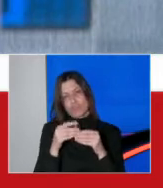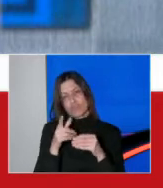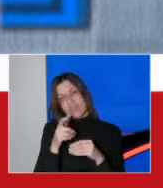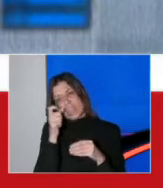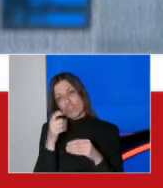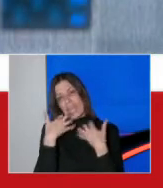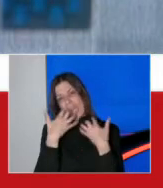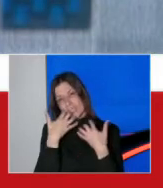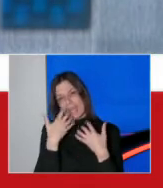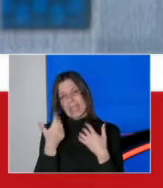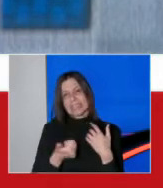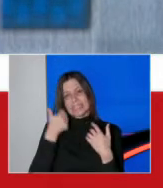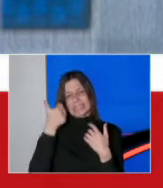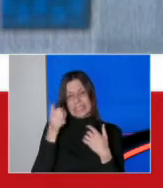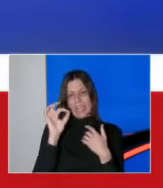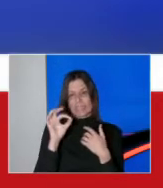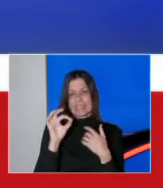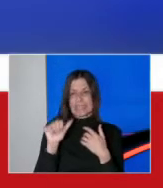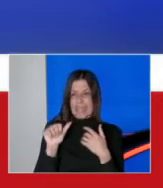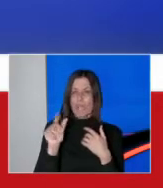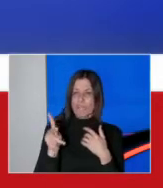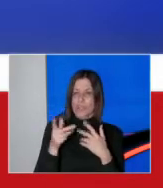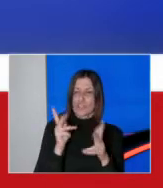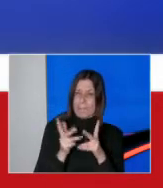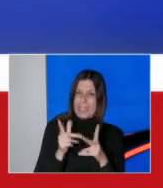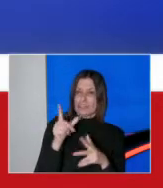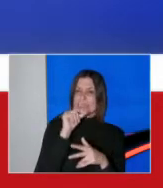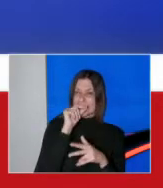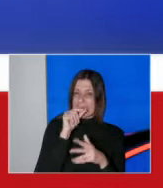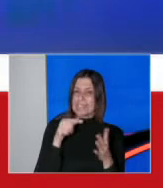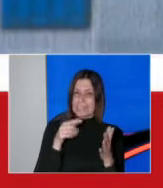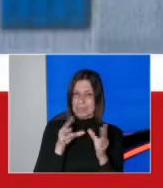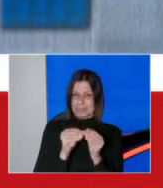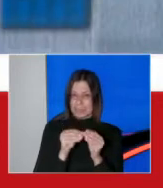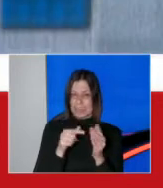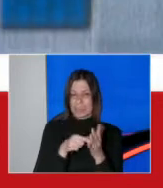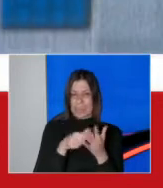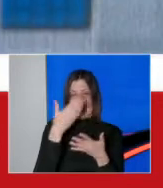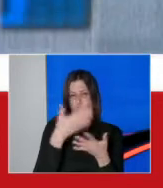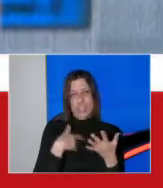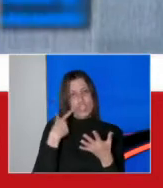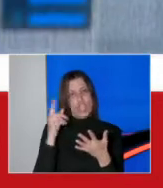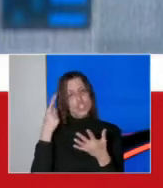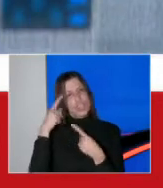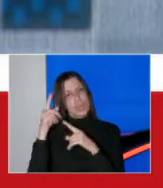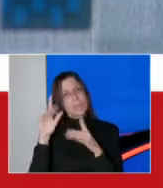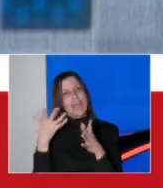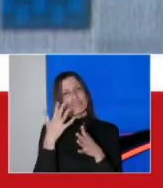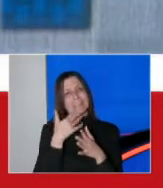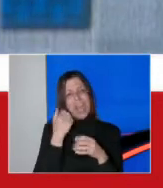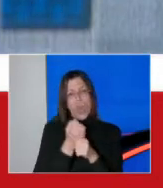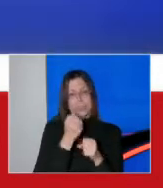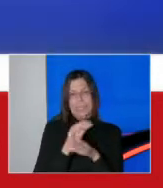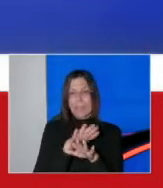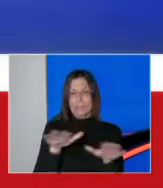זה השר עיסאווי פריג' ממרץ, שצייץ בעקבות הדוח הזה, יש לי חילוקי נכון. דעות עם מה שישראל עושה בשטחים, אבל ישראל אינה